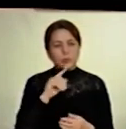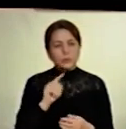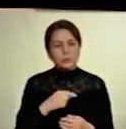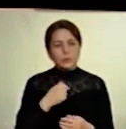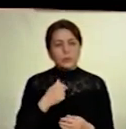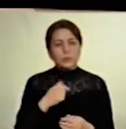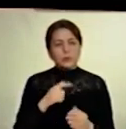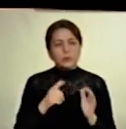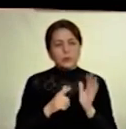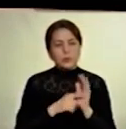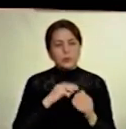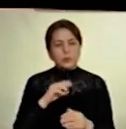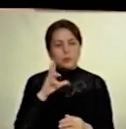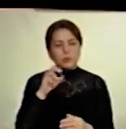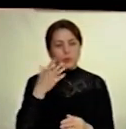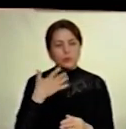2.10000dan